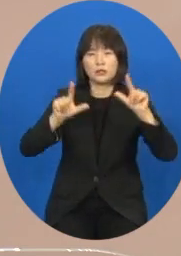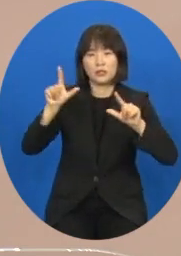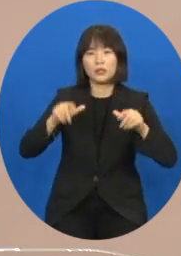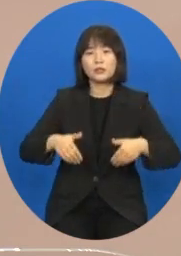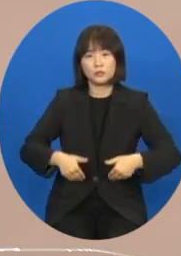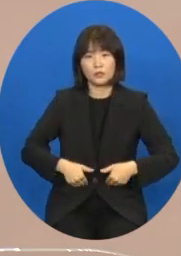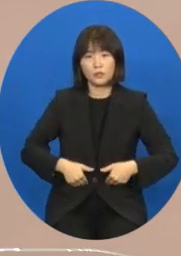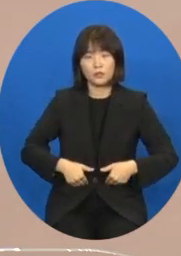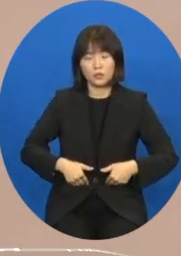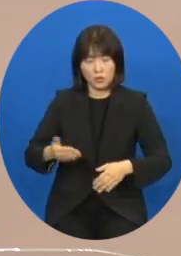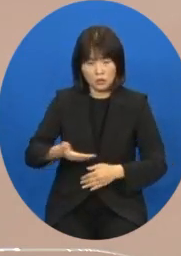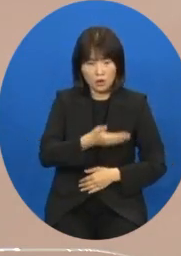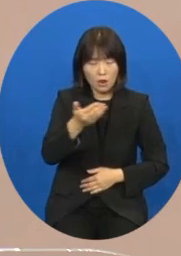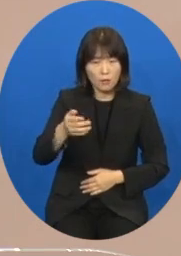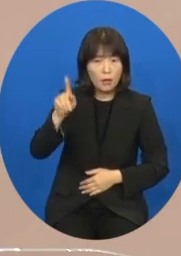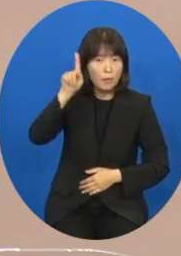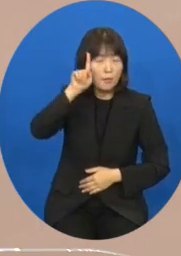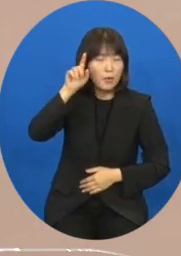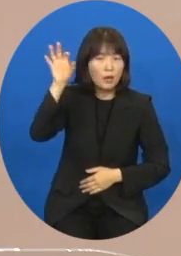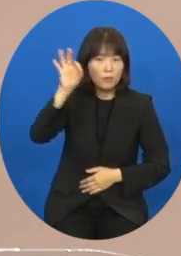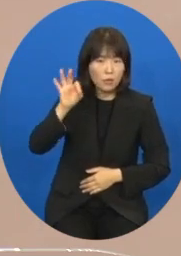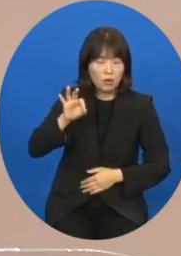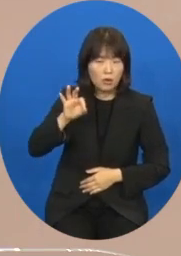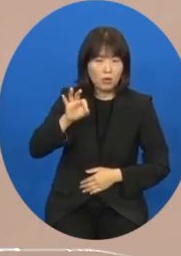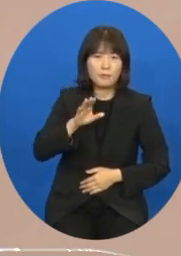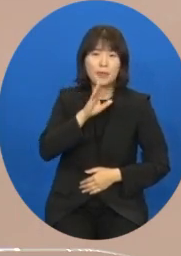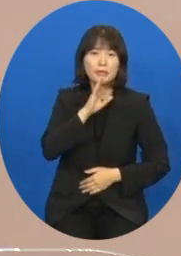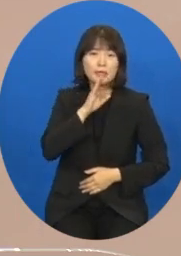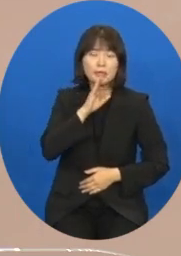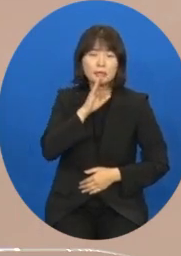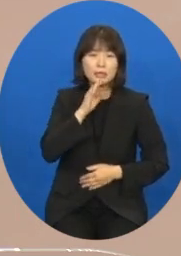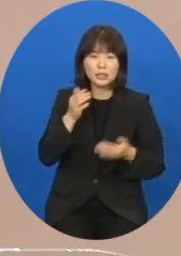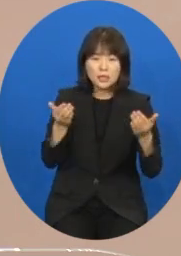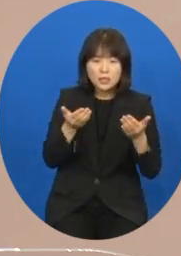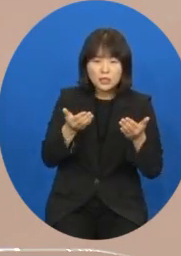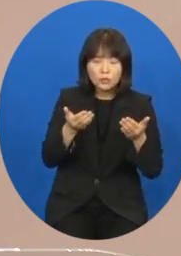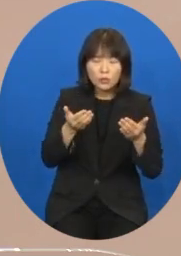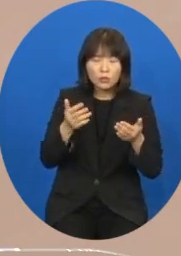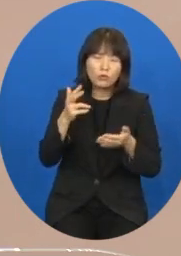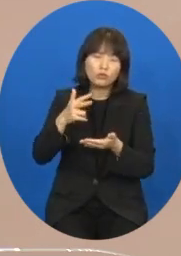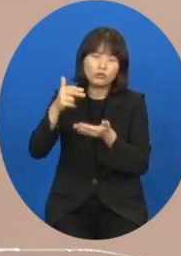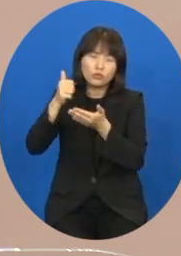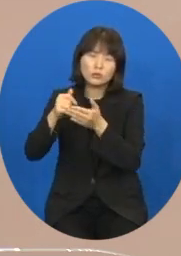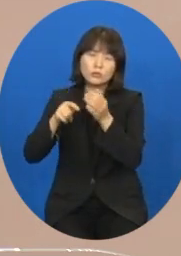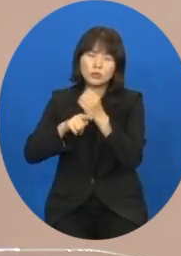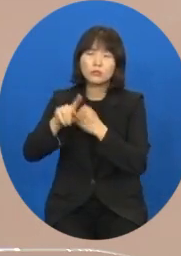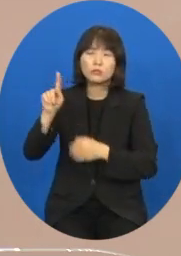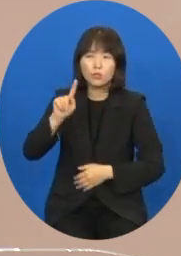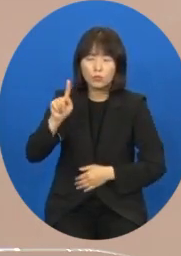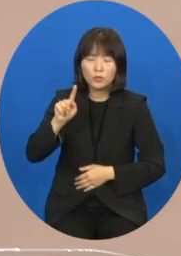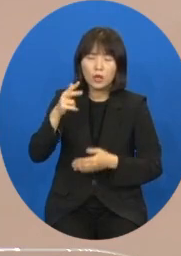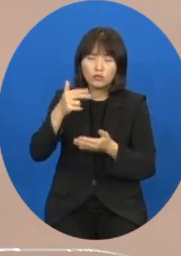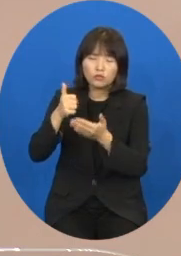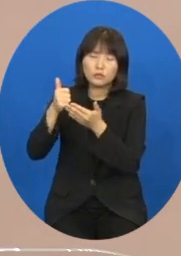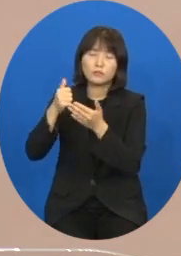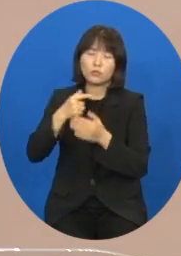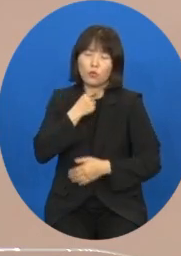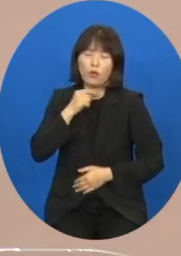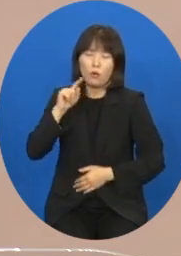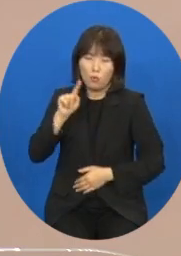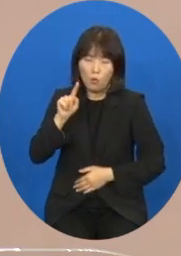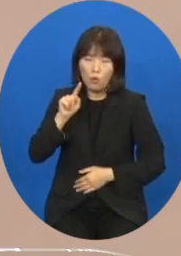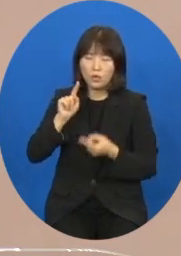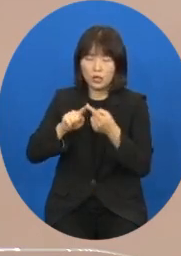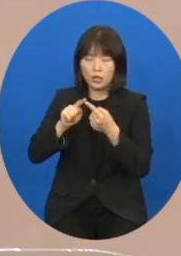여러분이 100% 옳다고 생각하는 일조차도 주님의 뜻은 무엇입니까? 주님은 뭘 원하십니까?